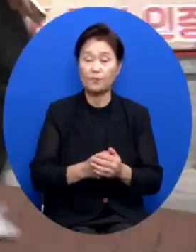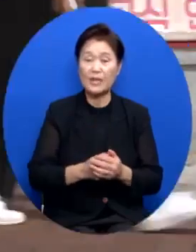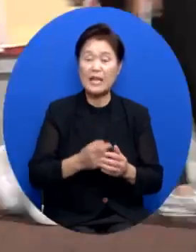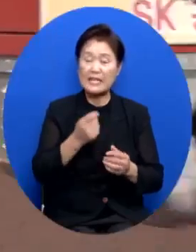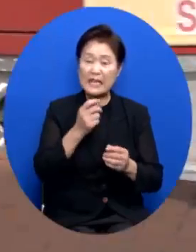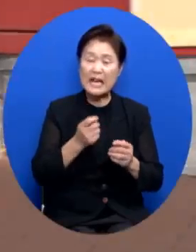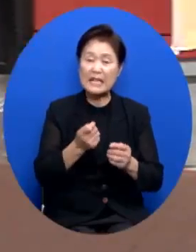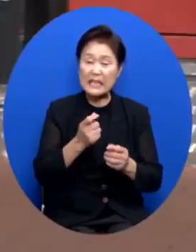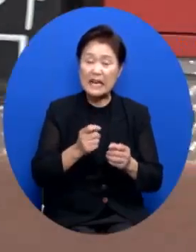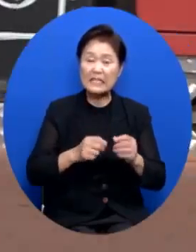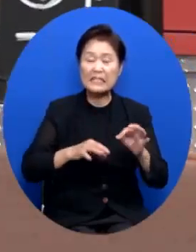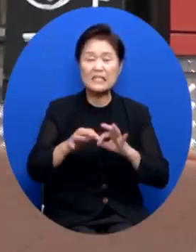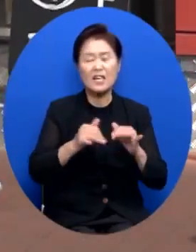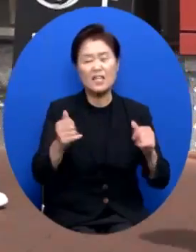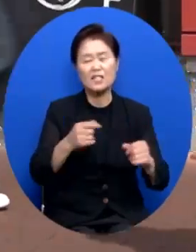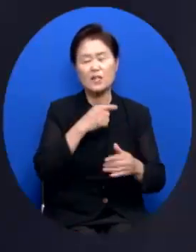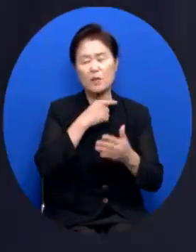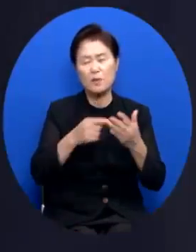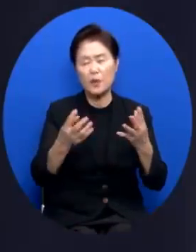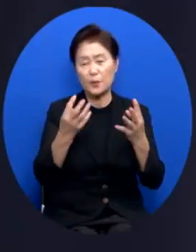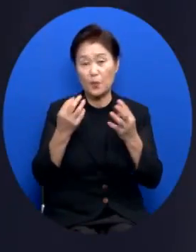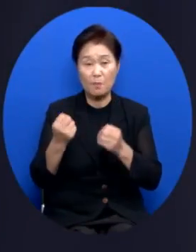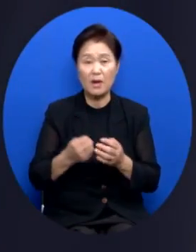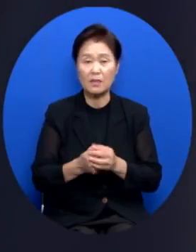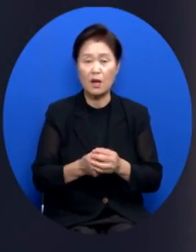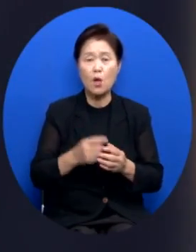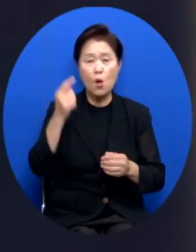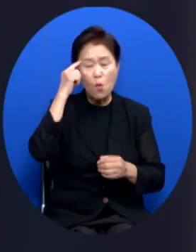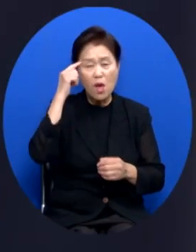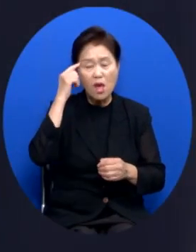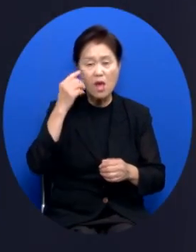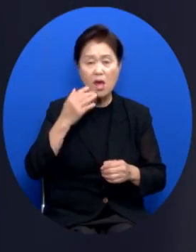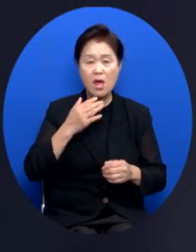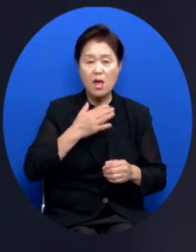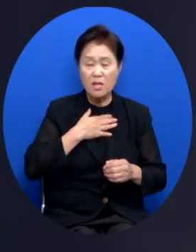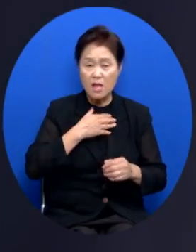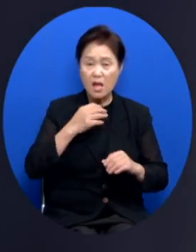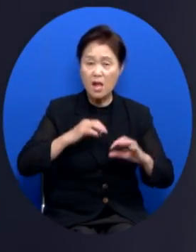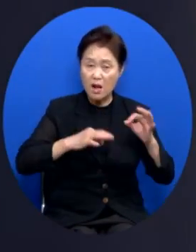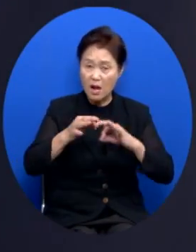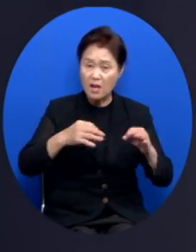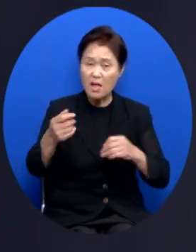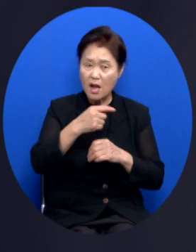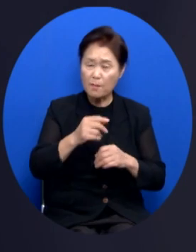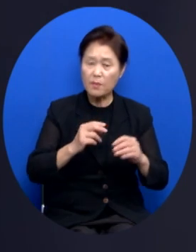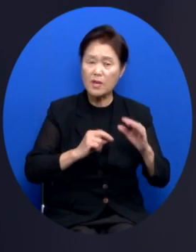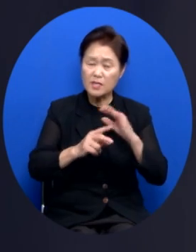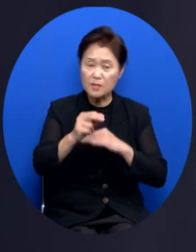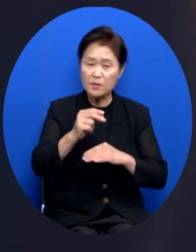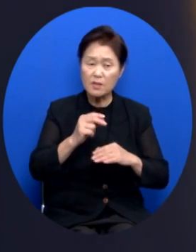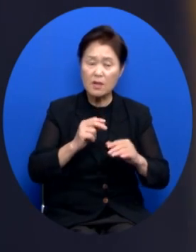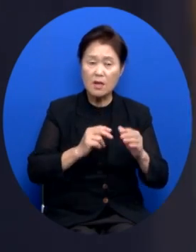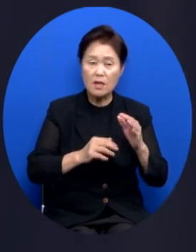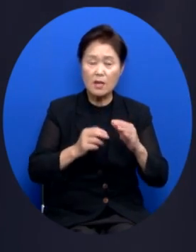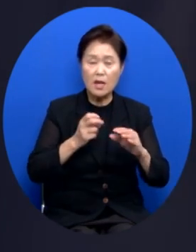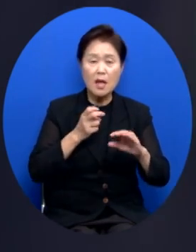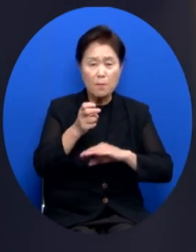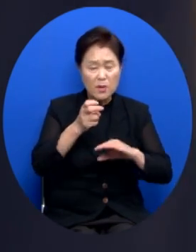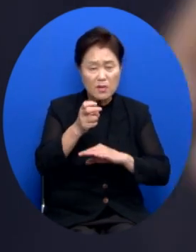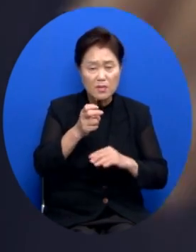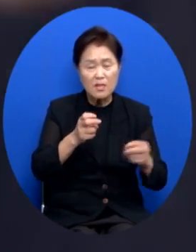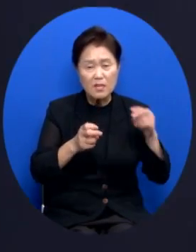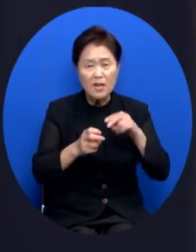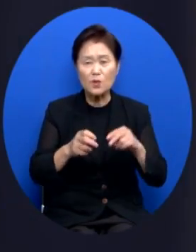피해도 이어졌습니다. 왜 나무 전방 앞에 이 시민들 이 버스 타고 다니는 이